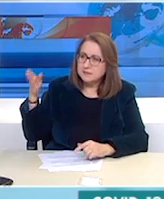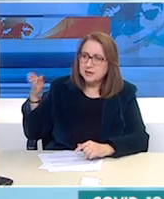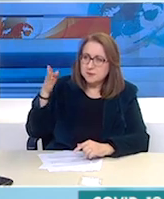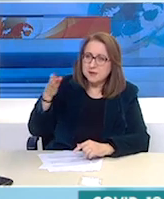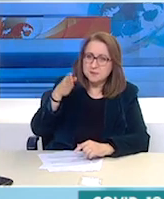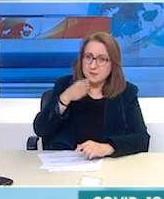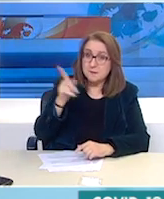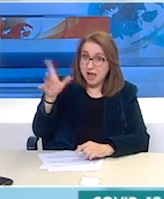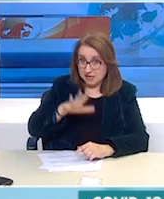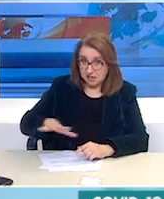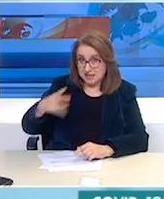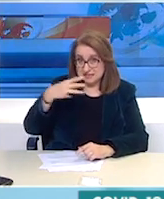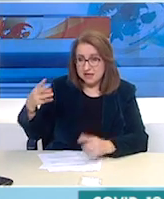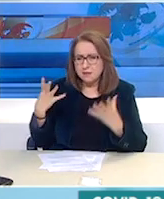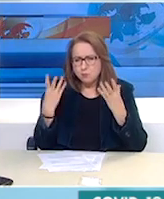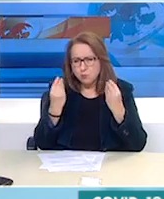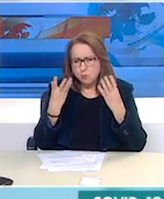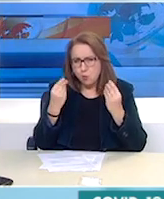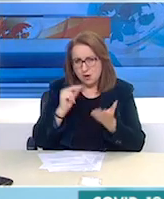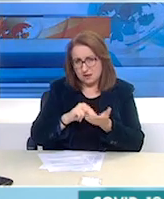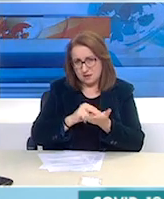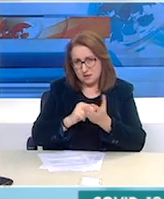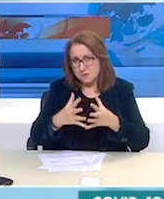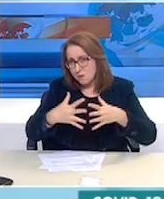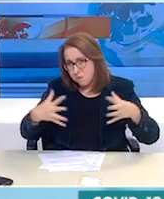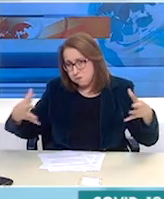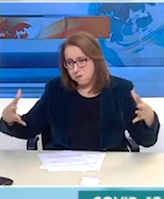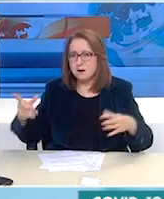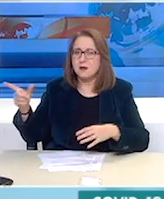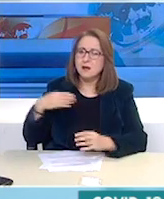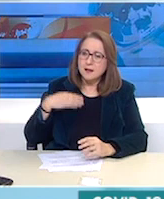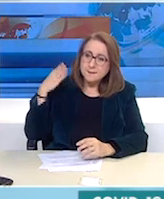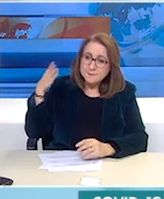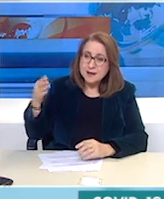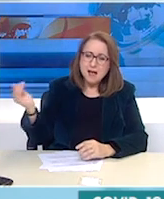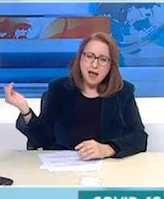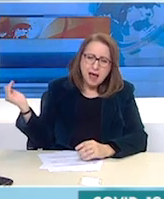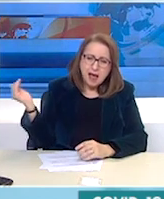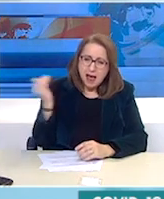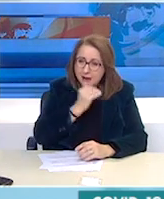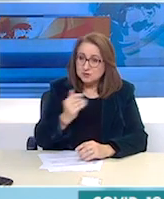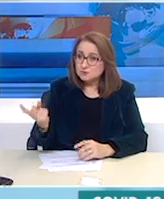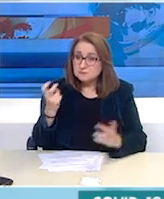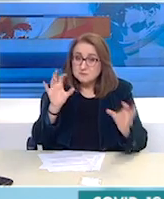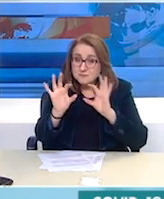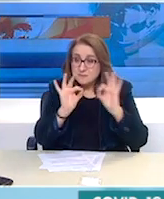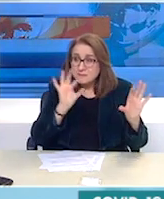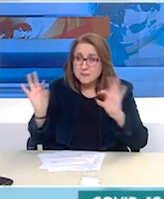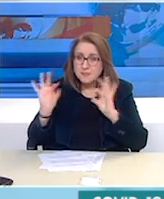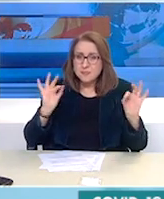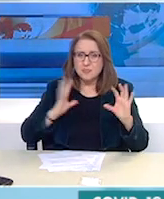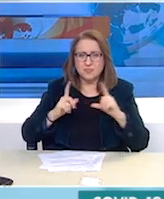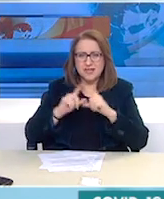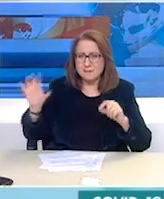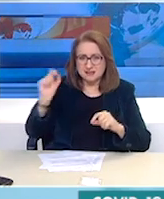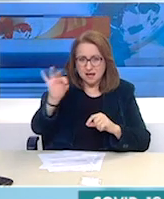Ελλάδα. Οργανώσαμε και εξασφαλίσαμε σε πολύ γρήγορο χρονικό διάστημα την αντιπροσωπευτικότητα των δειγμάτων, που ήταν πολύ σημαντική για μας.